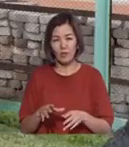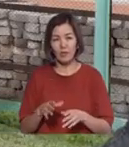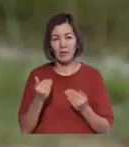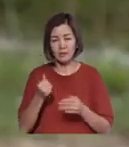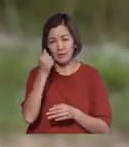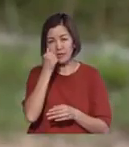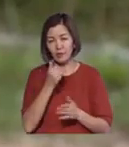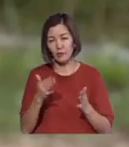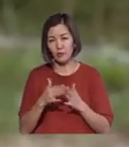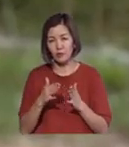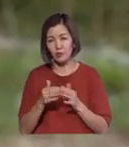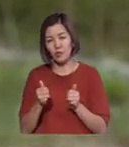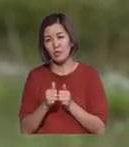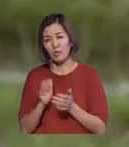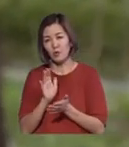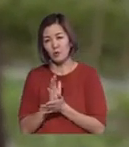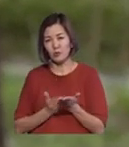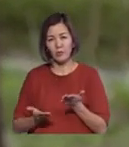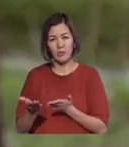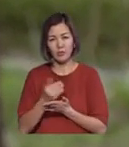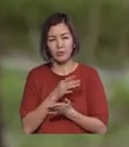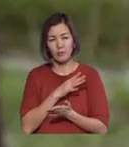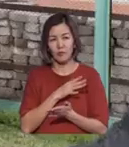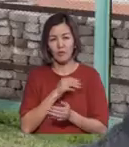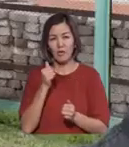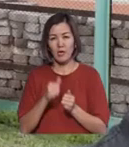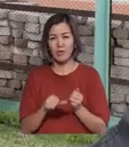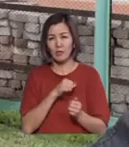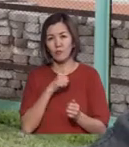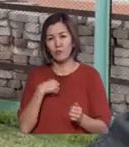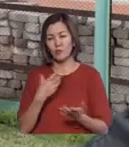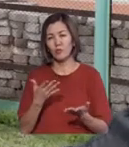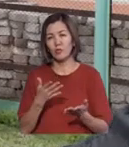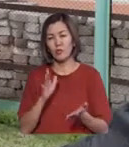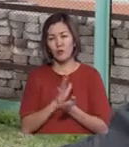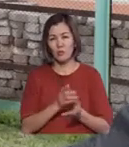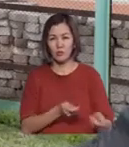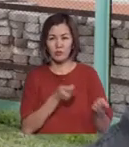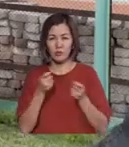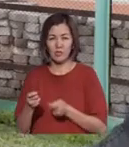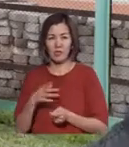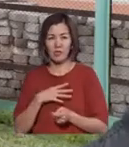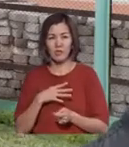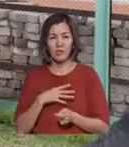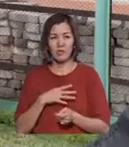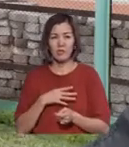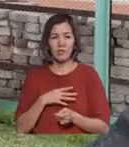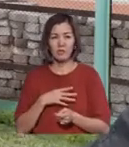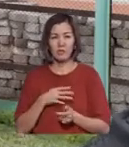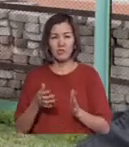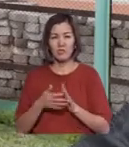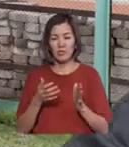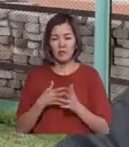қазір үйге кіріп алып, көп рахмет. Бұрындары әркім шама келгенше өзі шығарады, сөнген мусорға жетпей жан-жағына лақтырады,